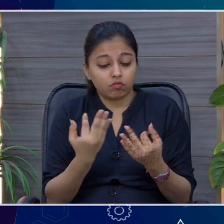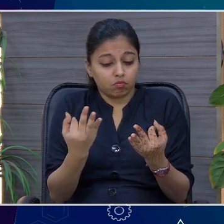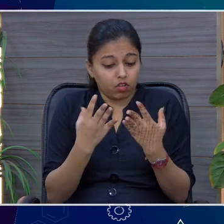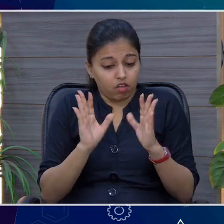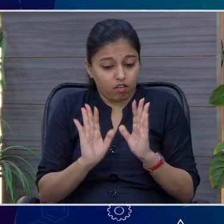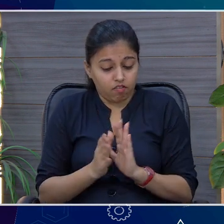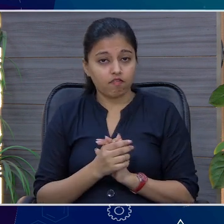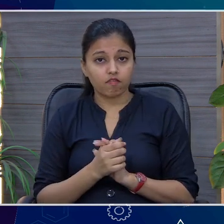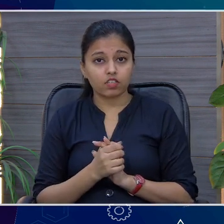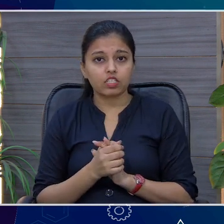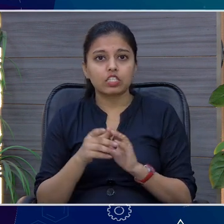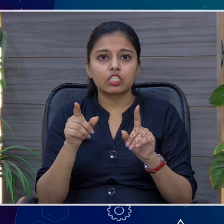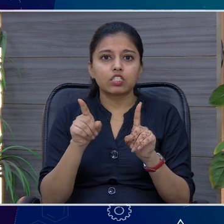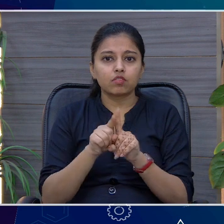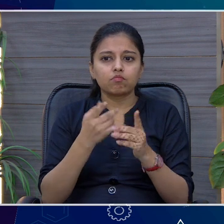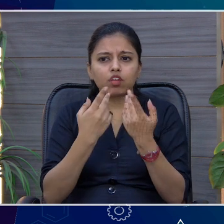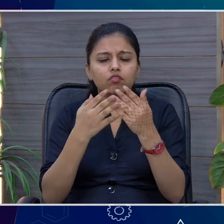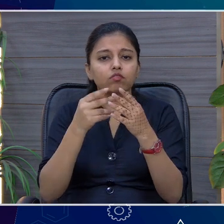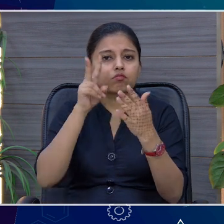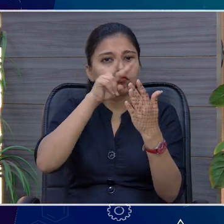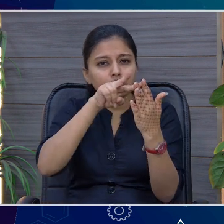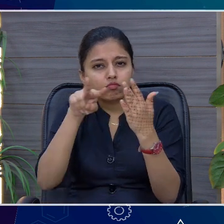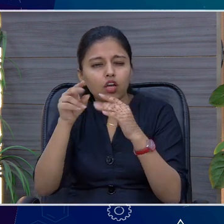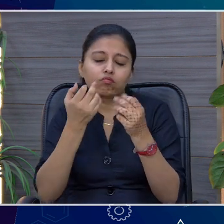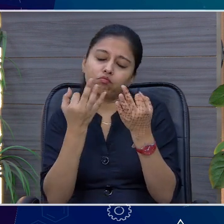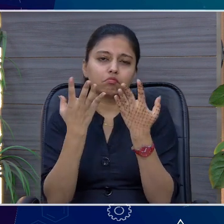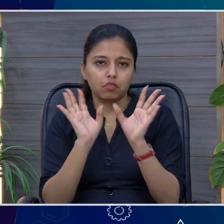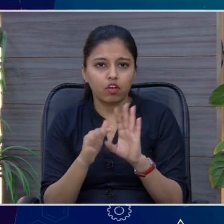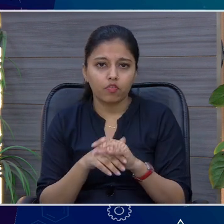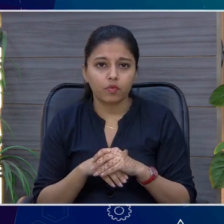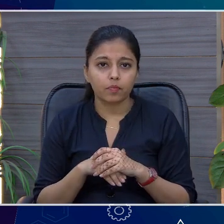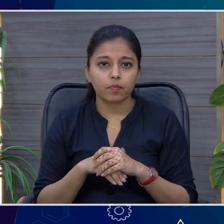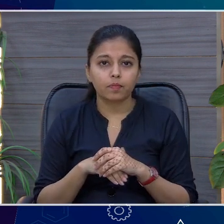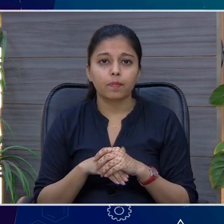अब